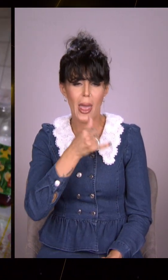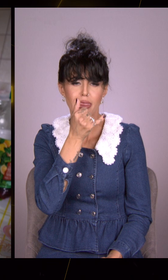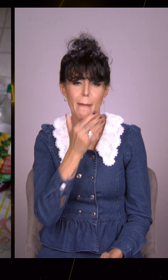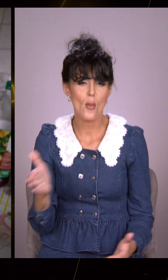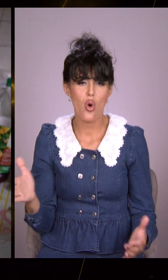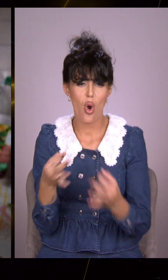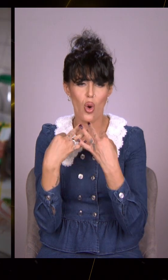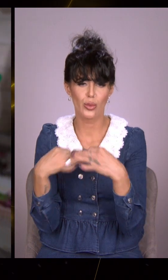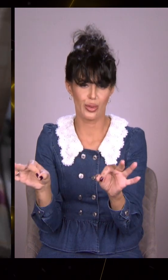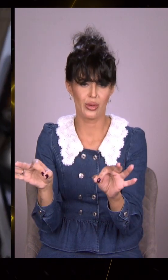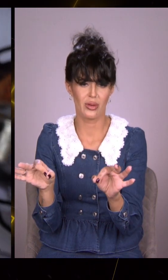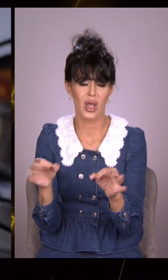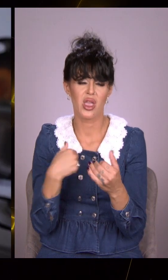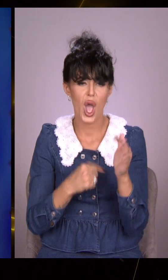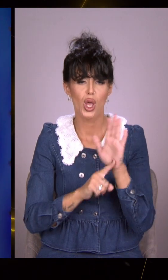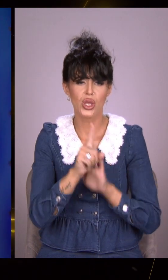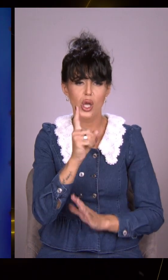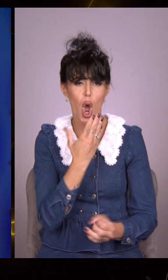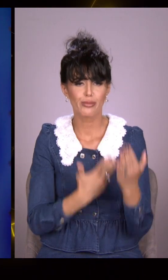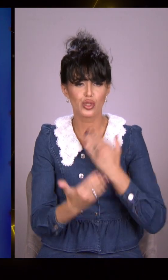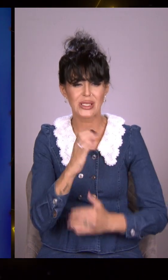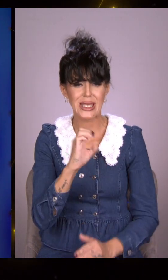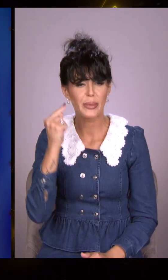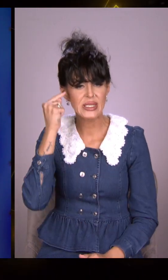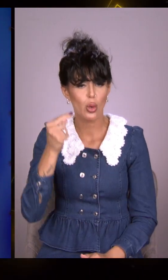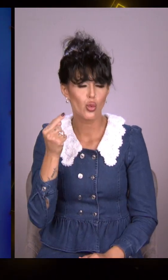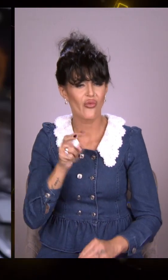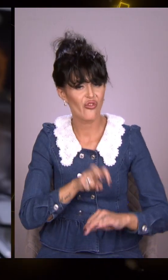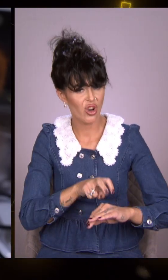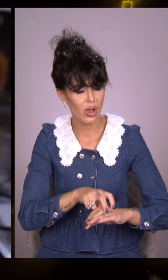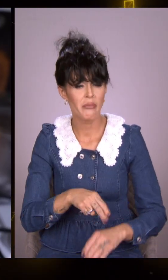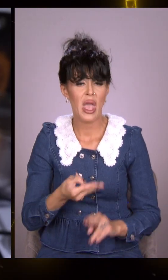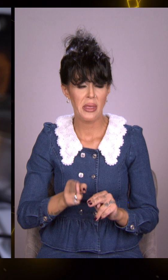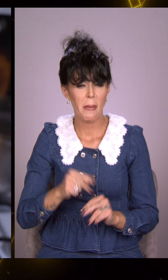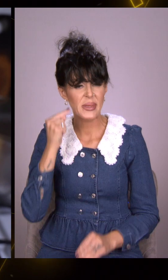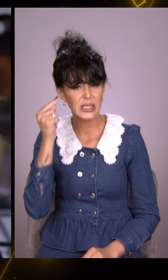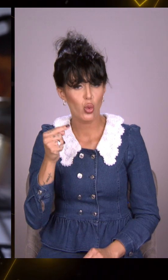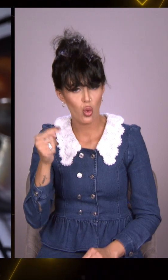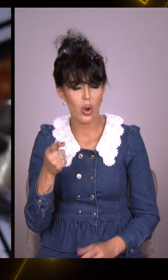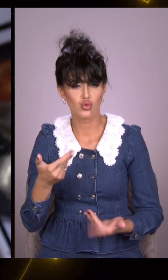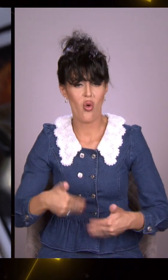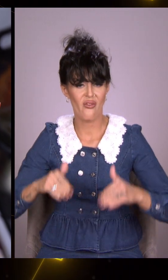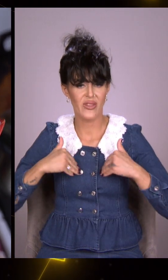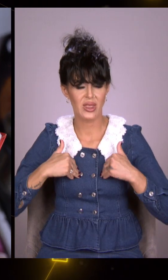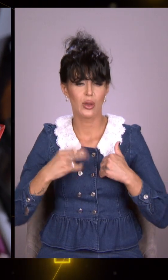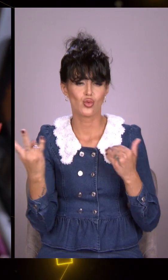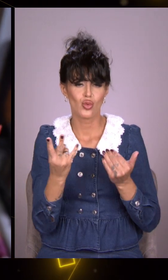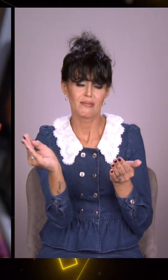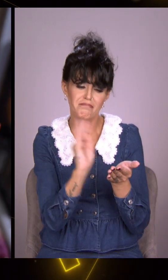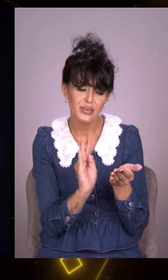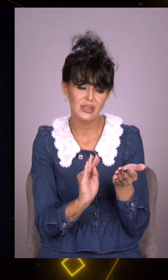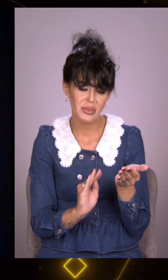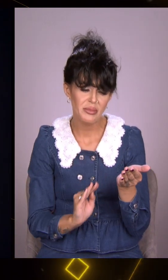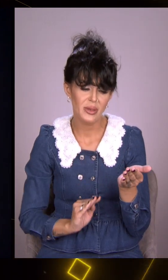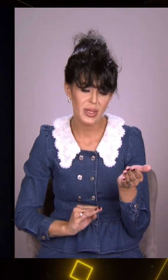спілкуватися з психологом, і психолог мені порадила, щоб я писала те, що ми робили, робимо з нею